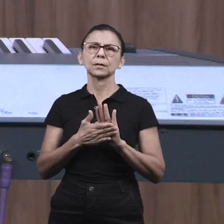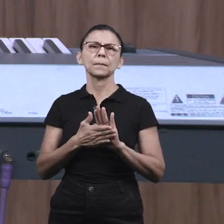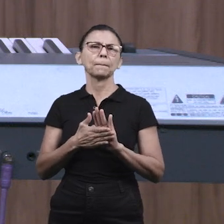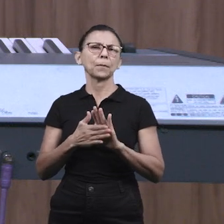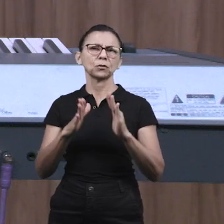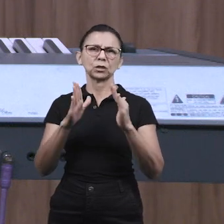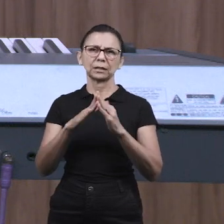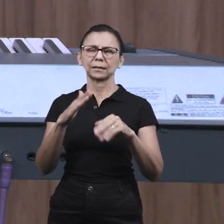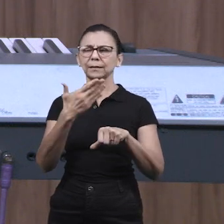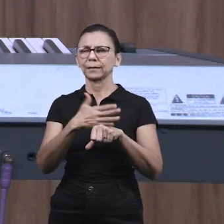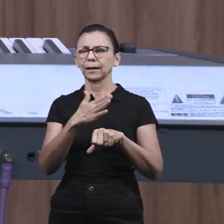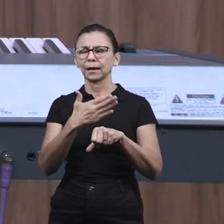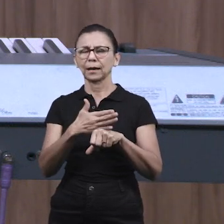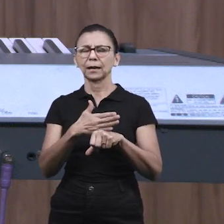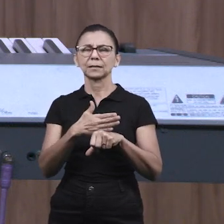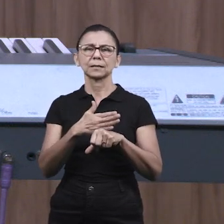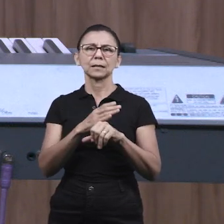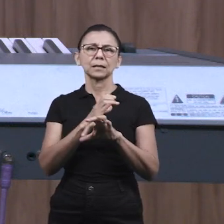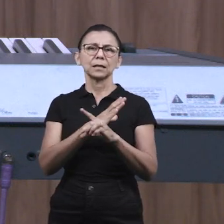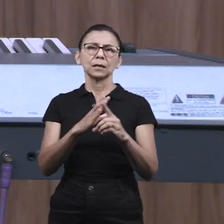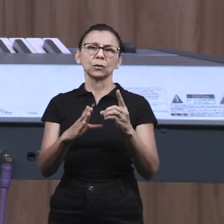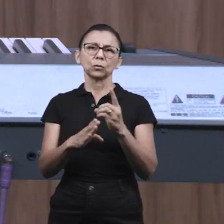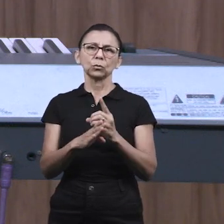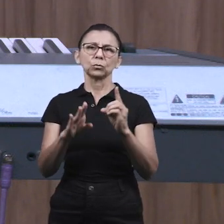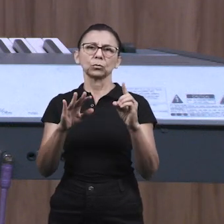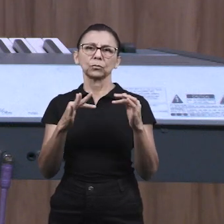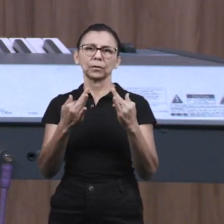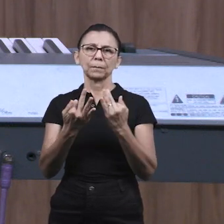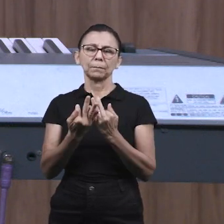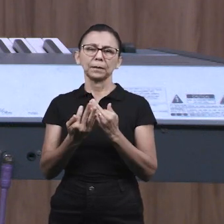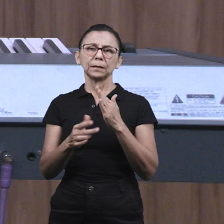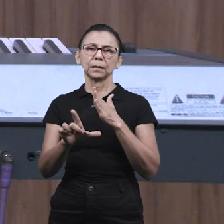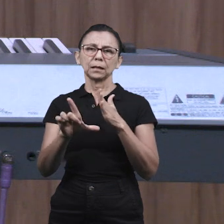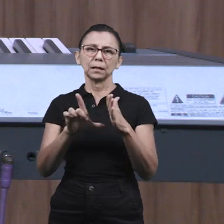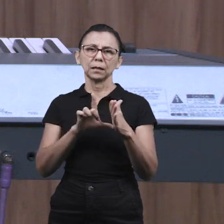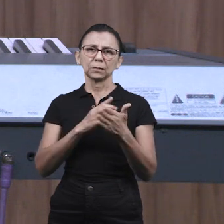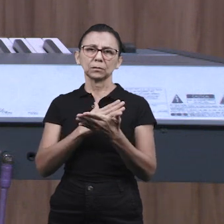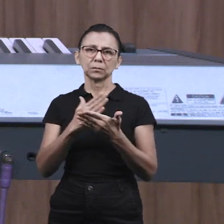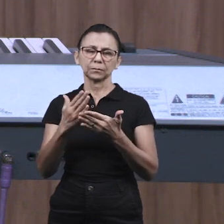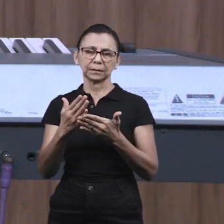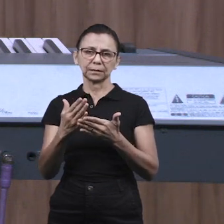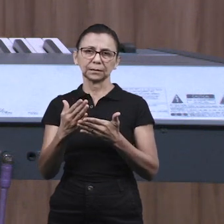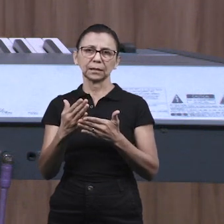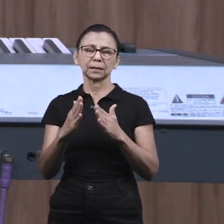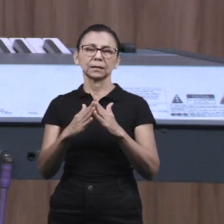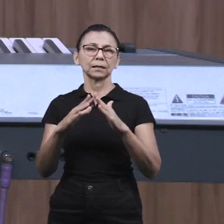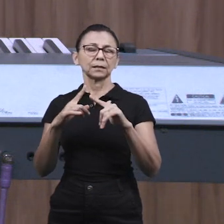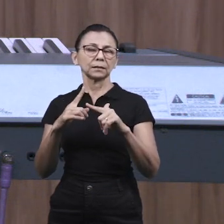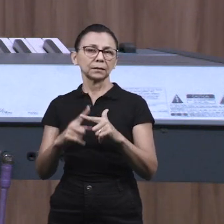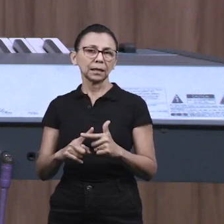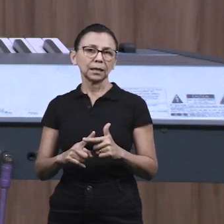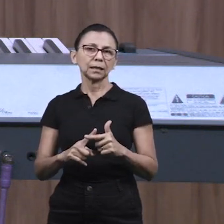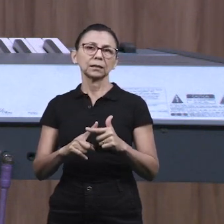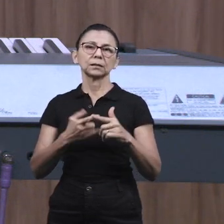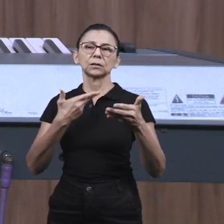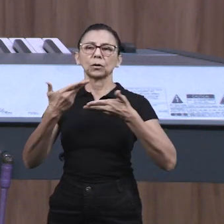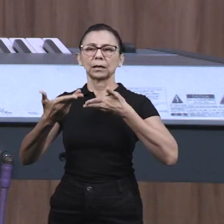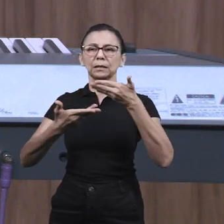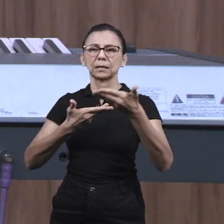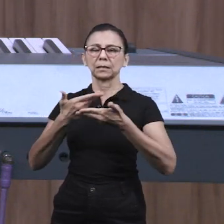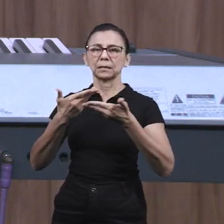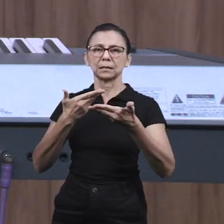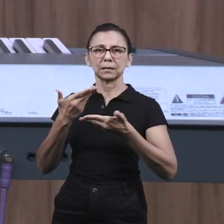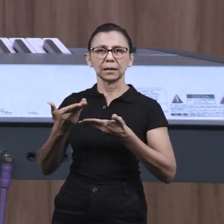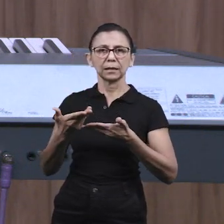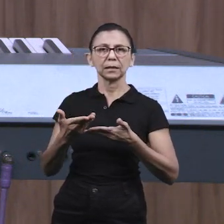cette louange pour jouer à la maison dans le culte de foyer, avant de commencer le culte dans votre église, après le culte, au moment de l'assistance